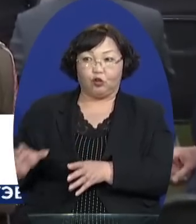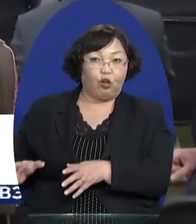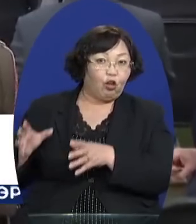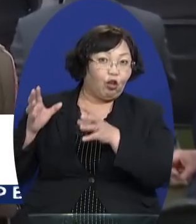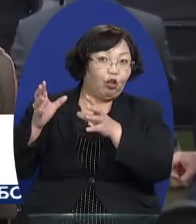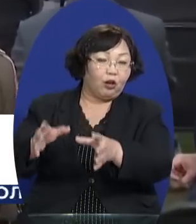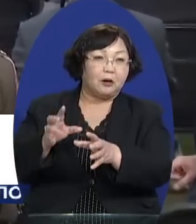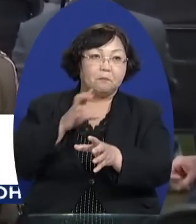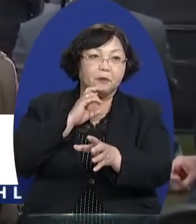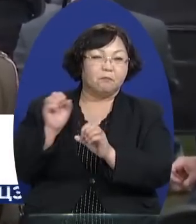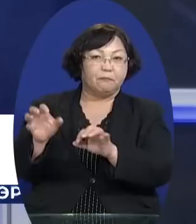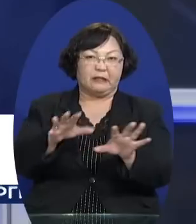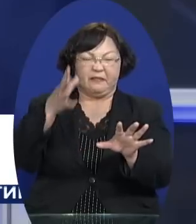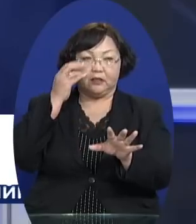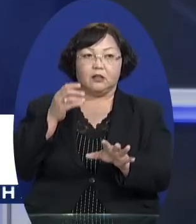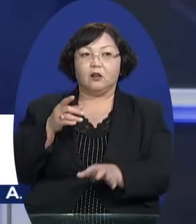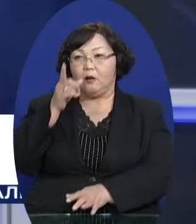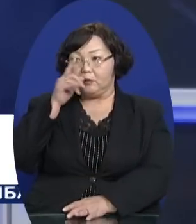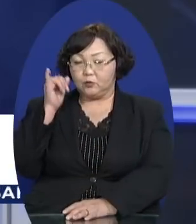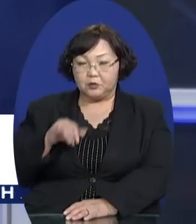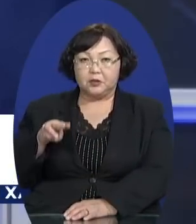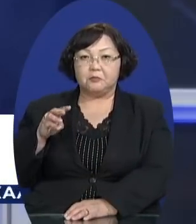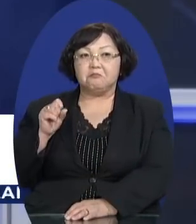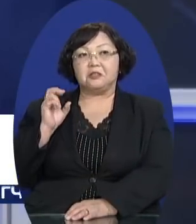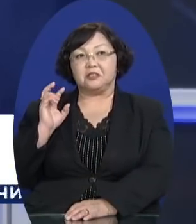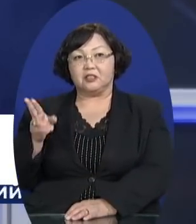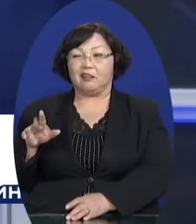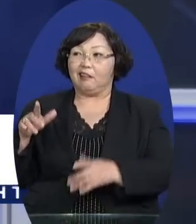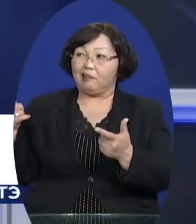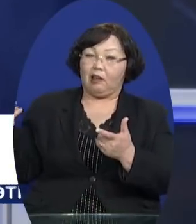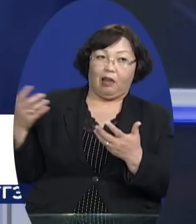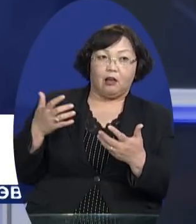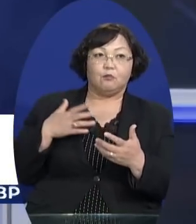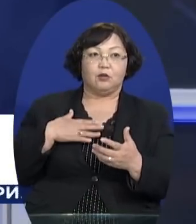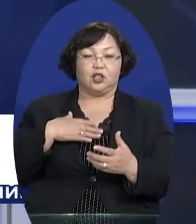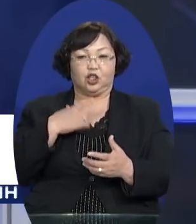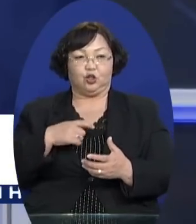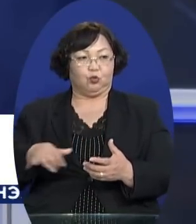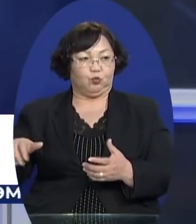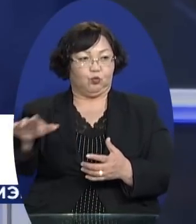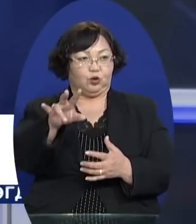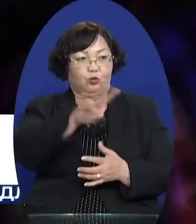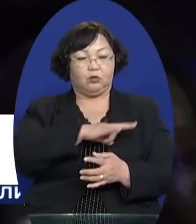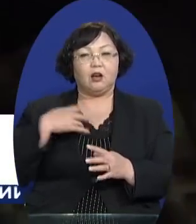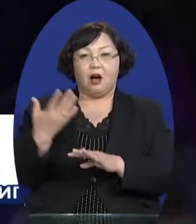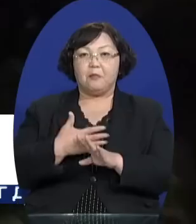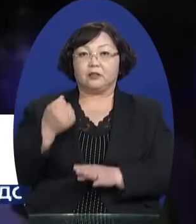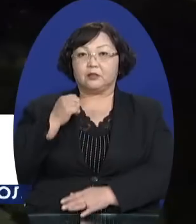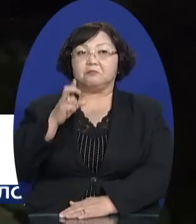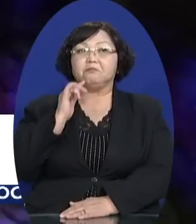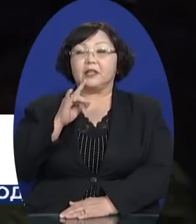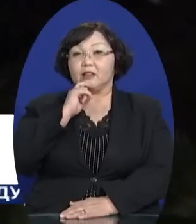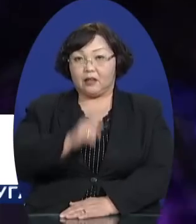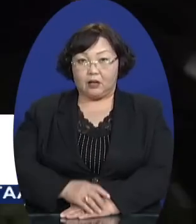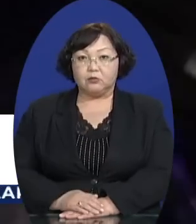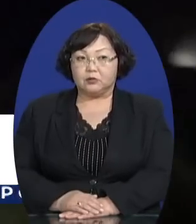Минскийн зүгээс учирч болох альваа эрсдлээс НАТО өөрийн харьяаны бүх нутаг дэвсгэрийг хамгаалахад билээ гэж мэдгджээ.